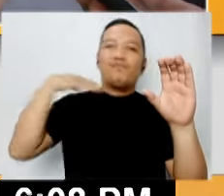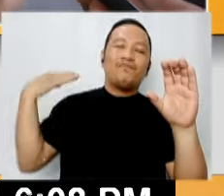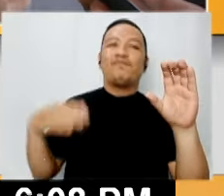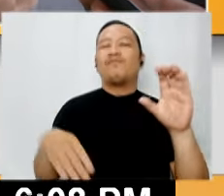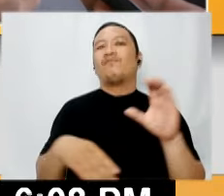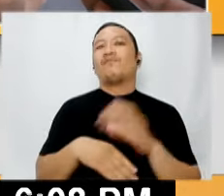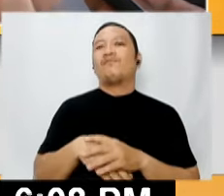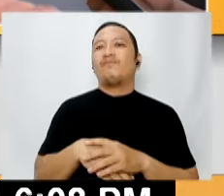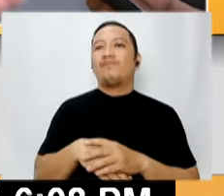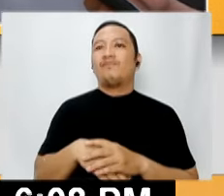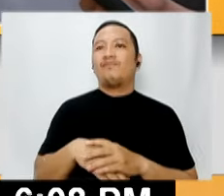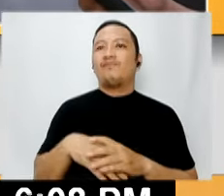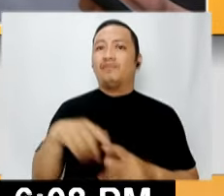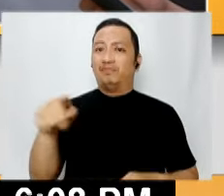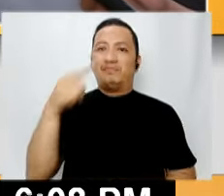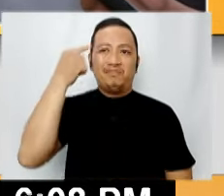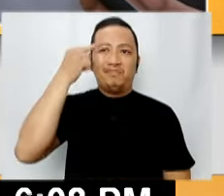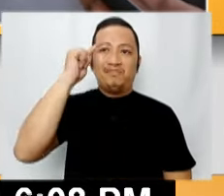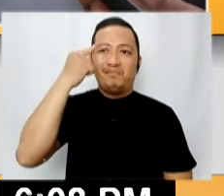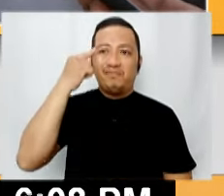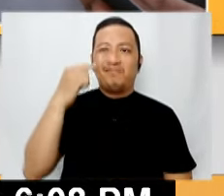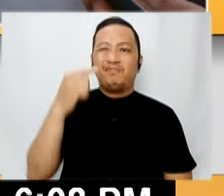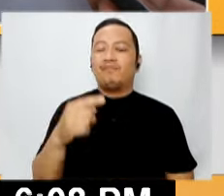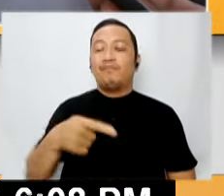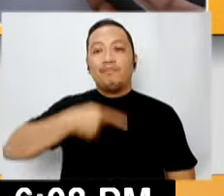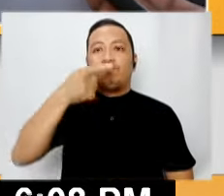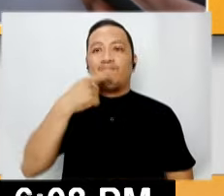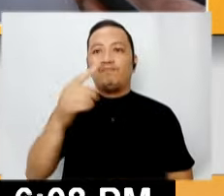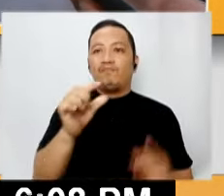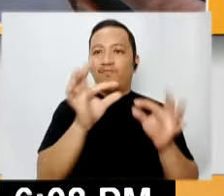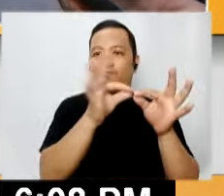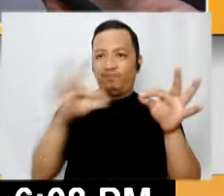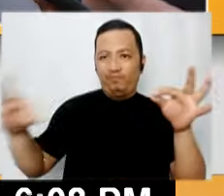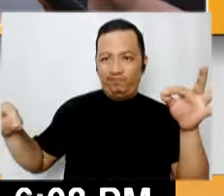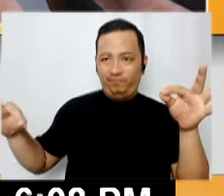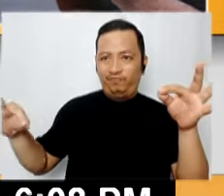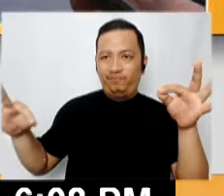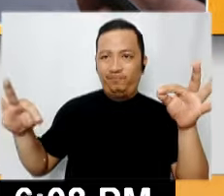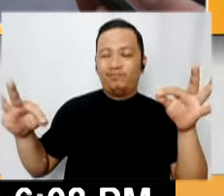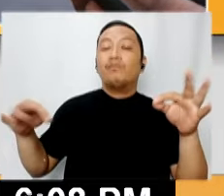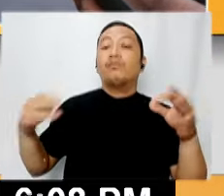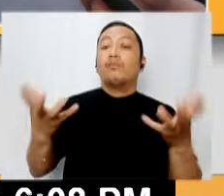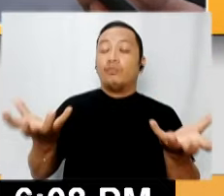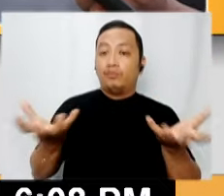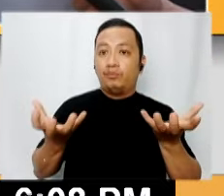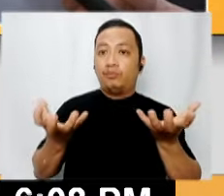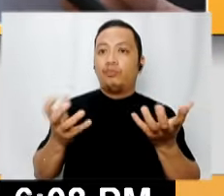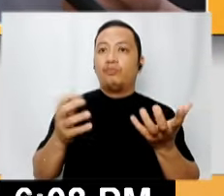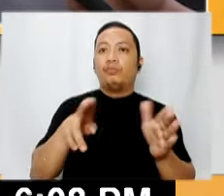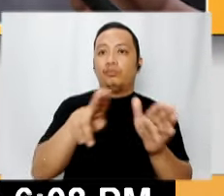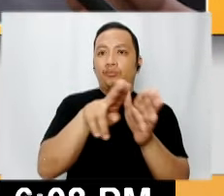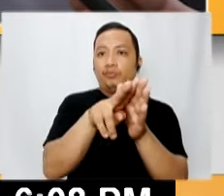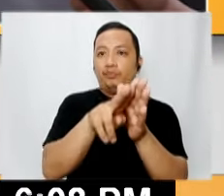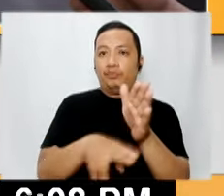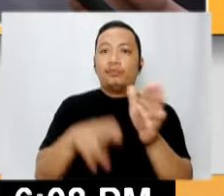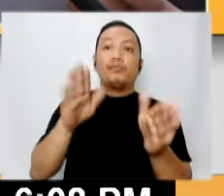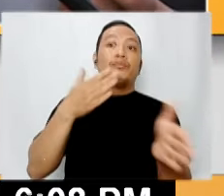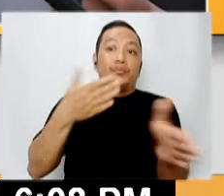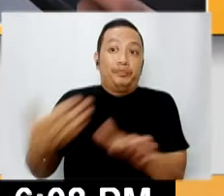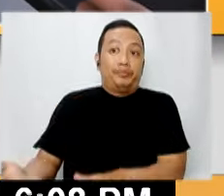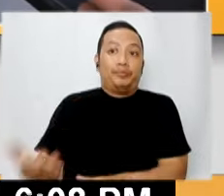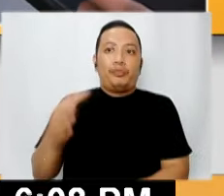niya, tapos verbalize pa niya, tapos gusto niyang itapon, no, yung abo,